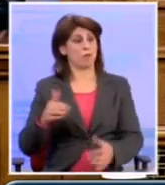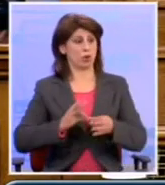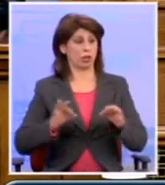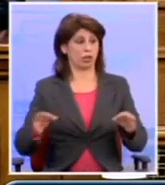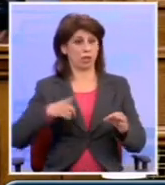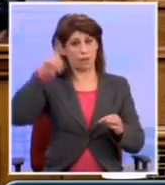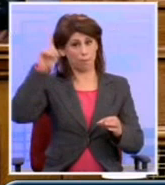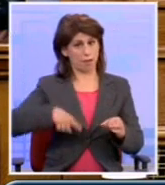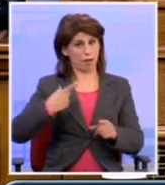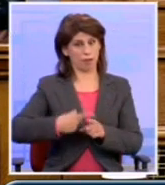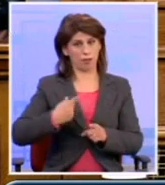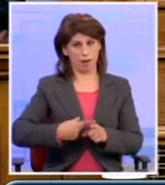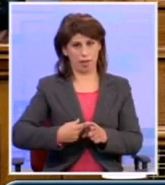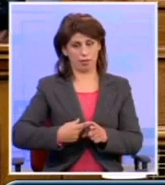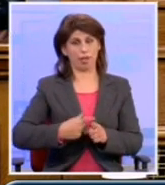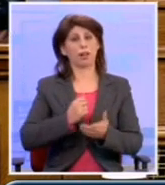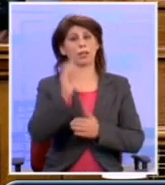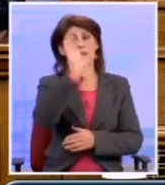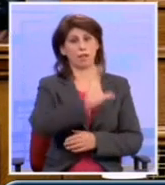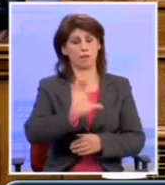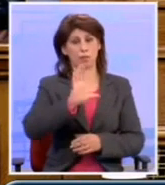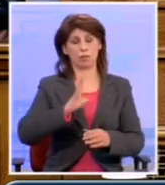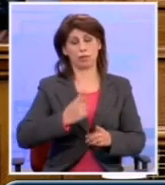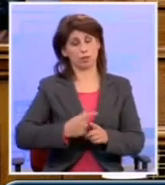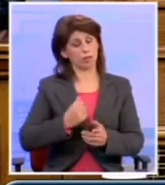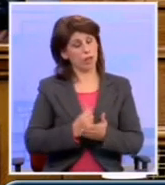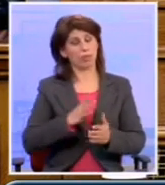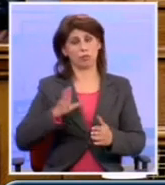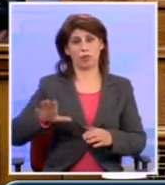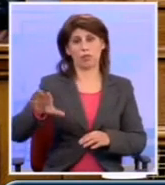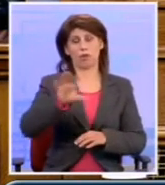ημέρα για την Ελλάδα και την Ευρώπη και τους λαούς.